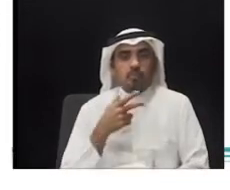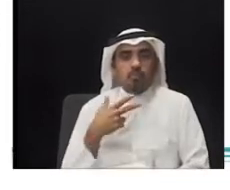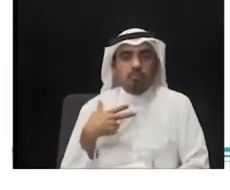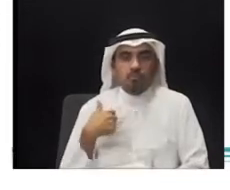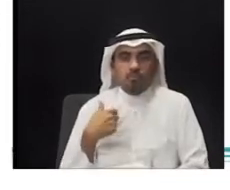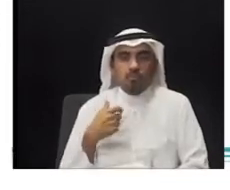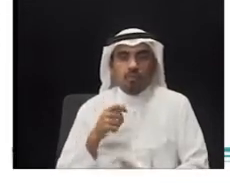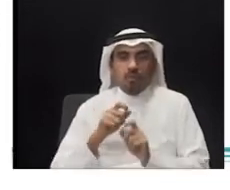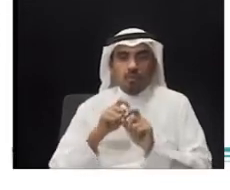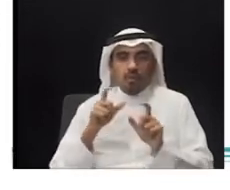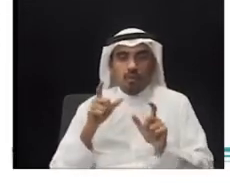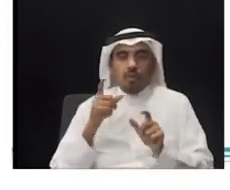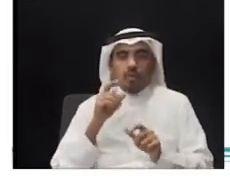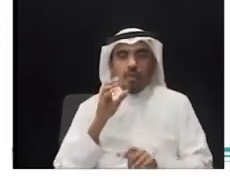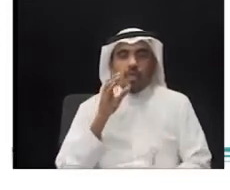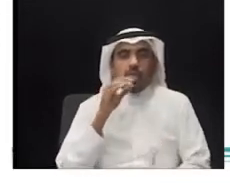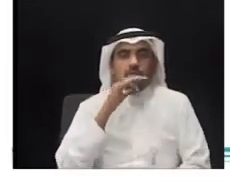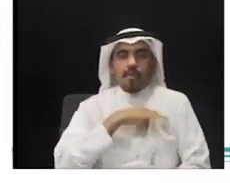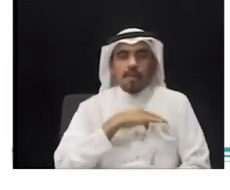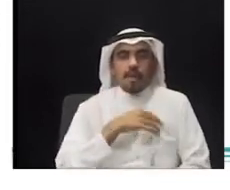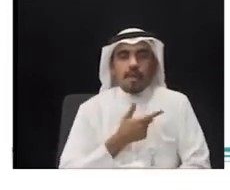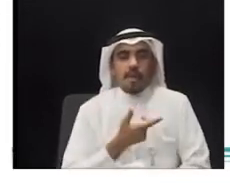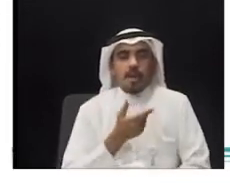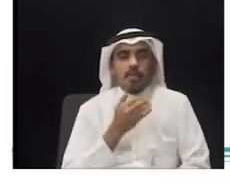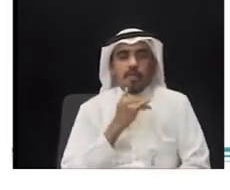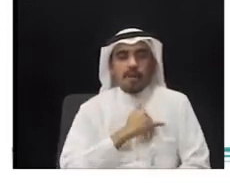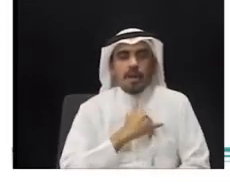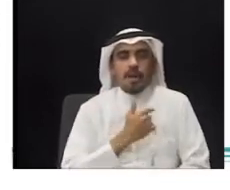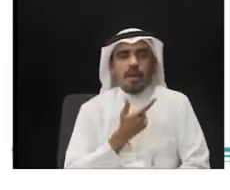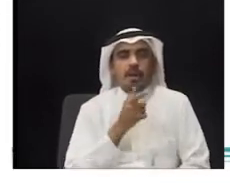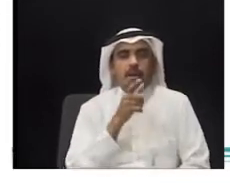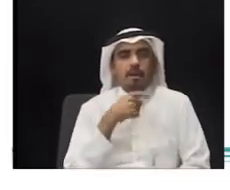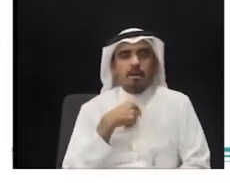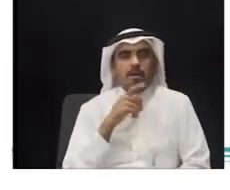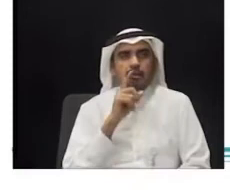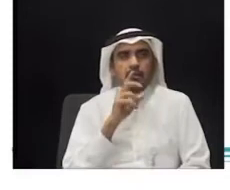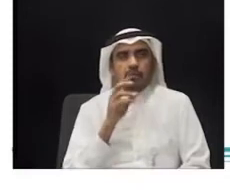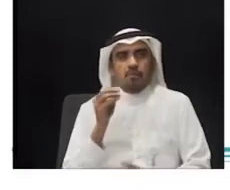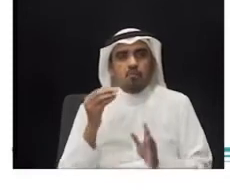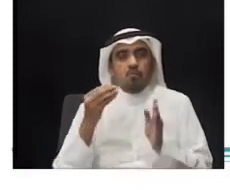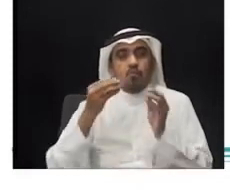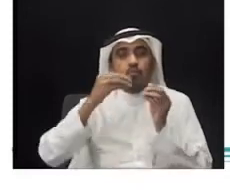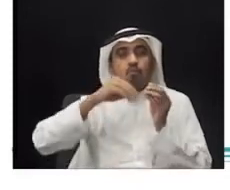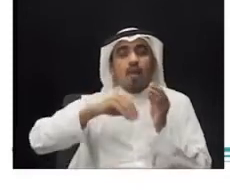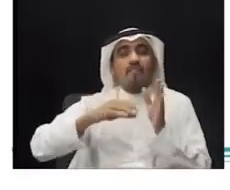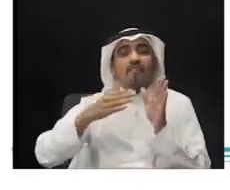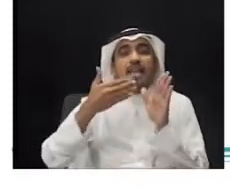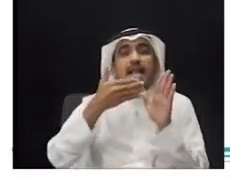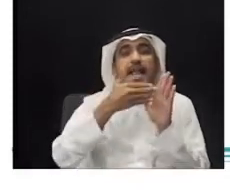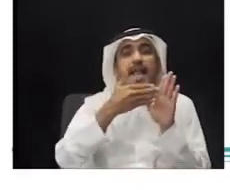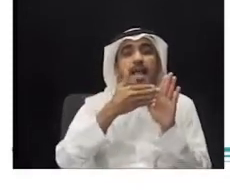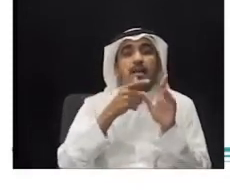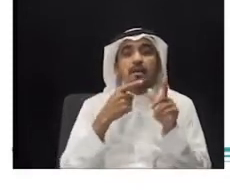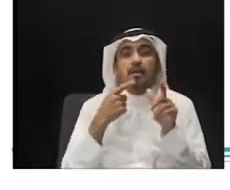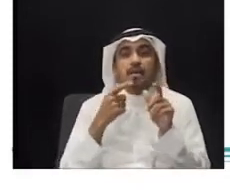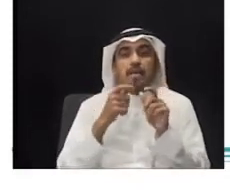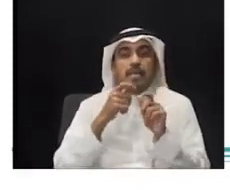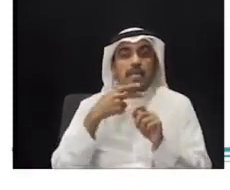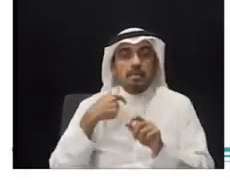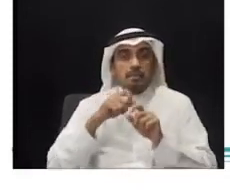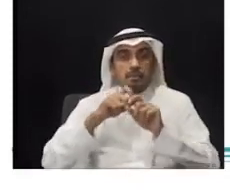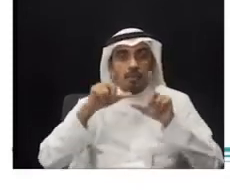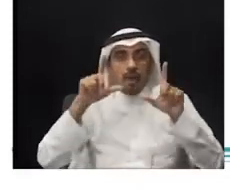لا، وإنما جاء اسما ظاهرا وضميرا. نريد أن نصنف المضاف إليه بحسب ظهوره اسم